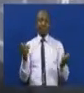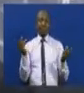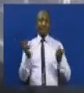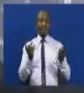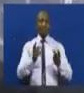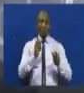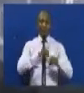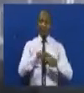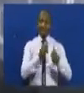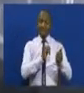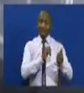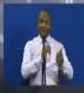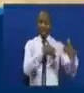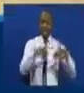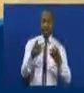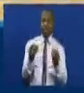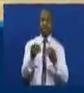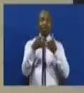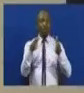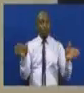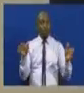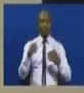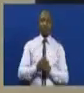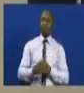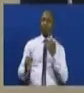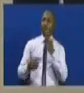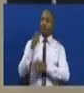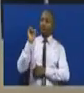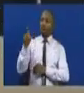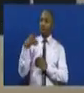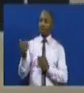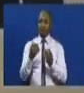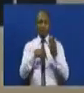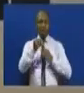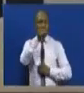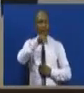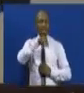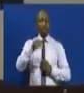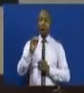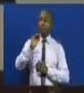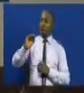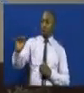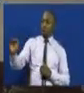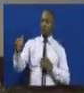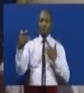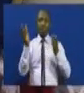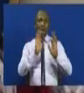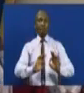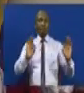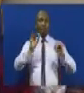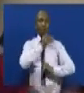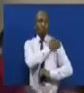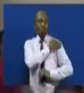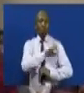ninavyocheza game na ni rahisi kufungua. Kutoka Iringa tuimulike manispaa ya Morogoro, ambayo imeboresha huduma za